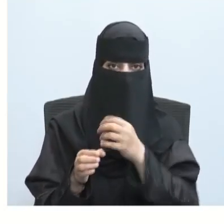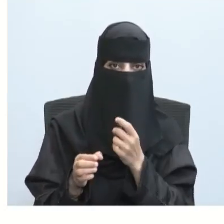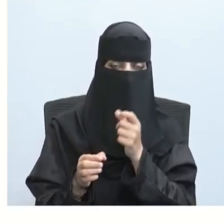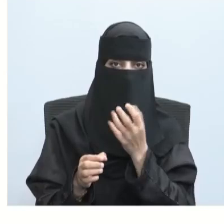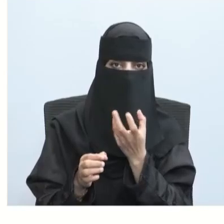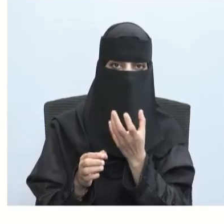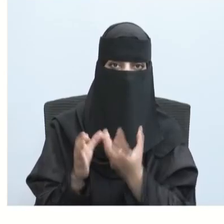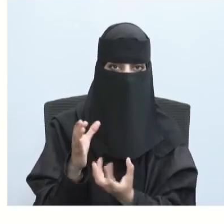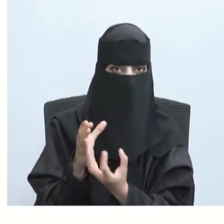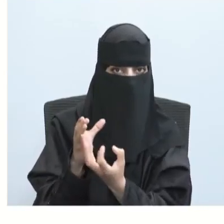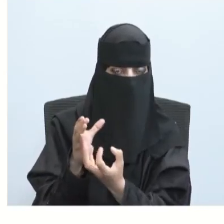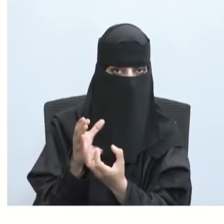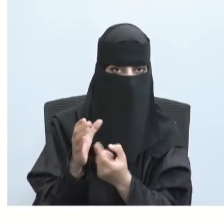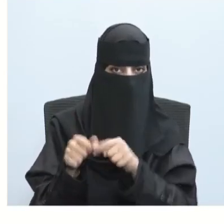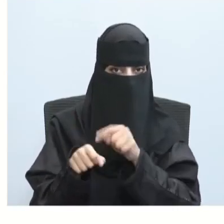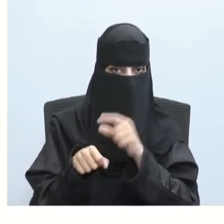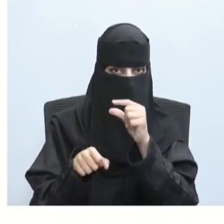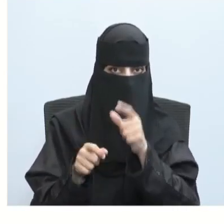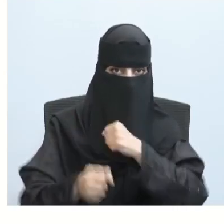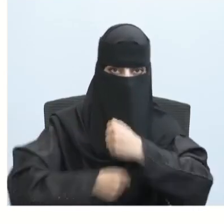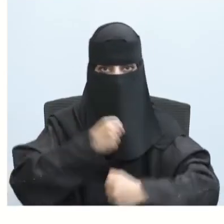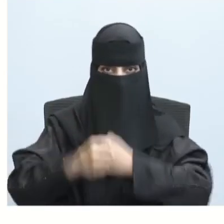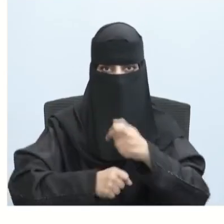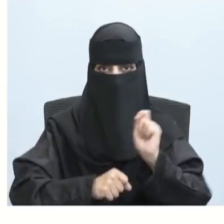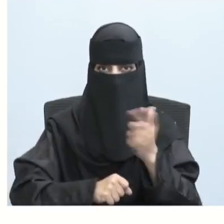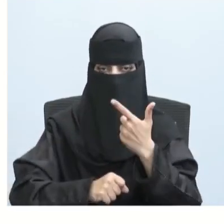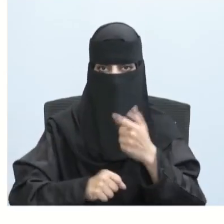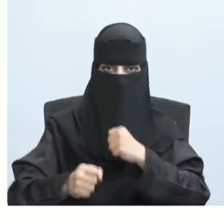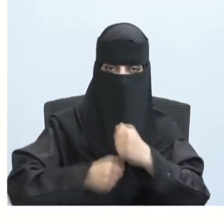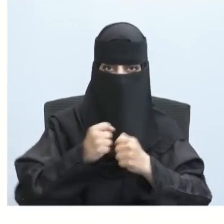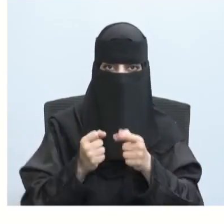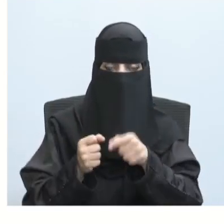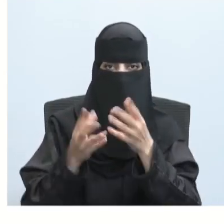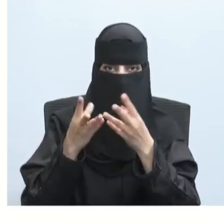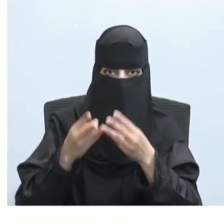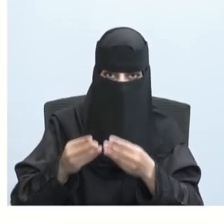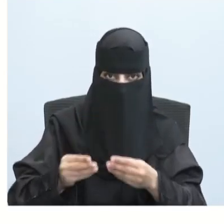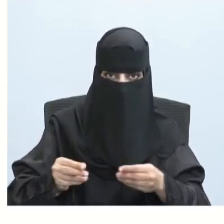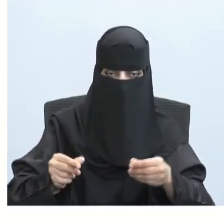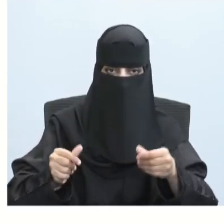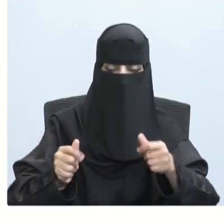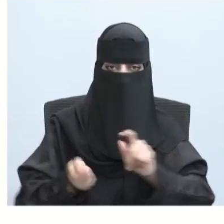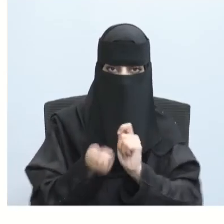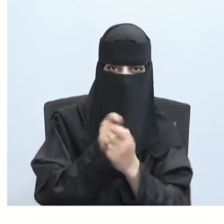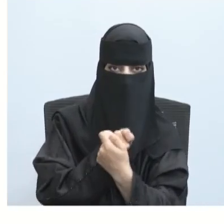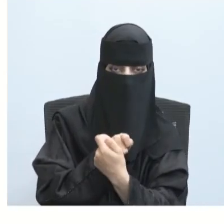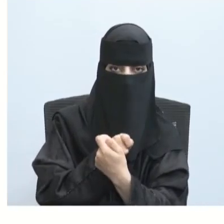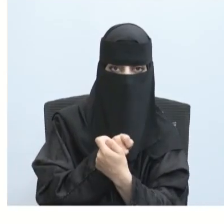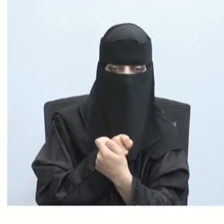سوف تتحرك دقائق بسرعه اكبر لينصهر الجليد ويصير